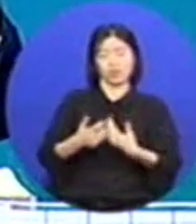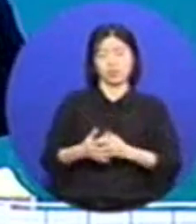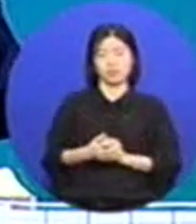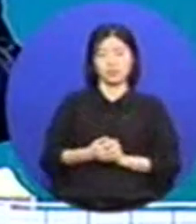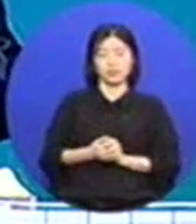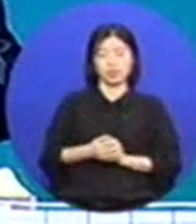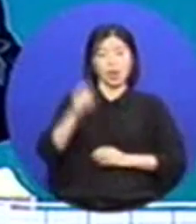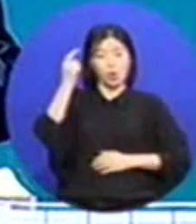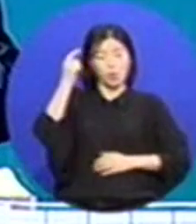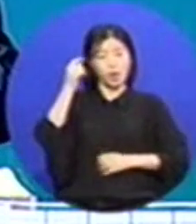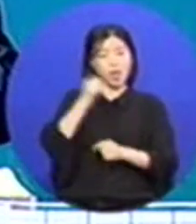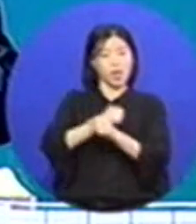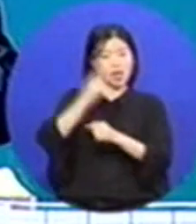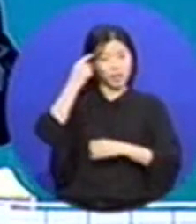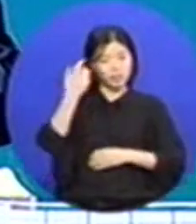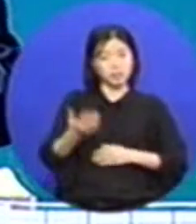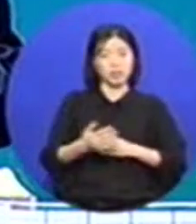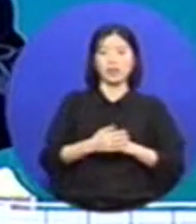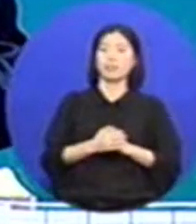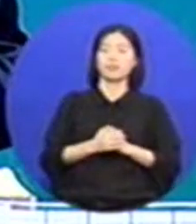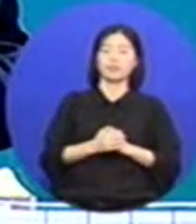왜 그렇게 하실까